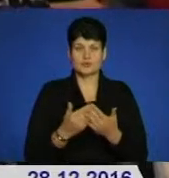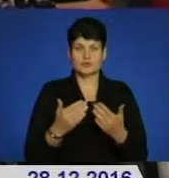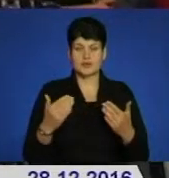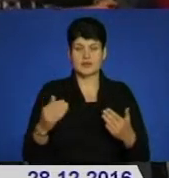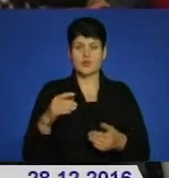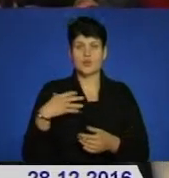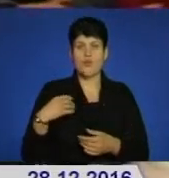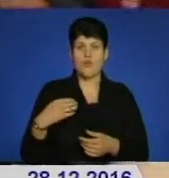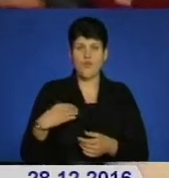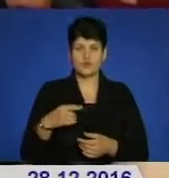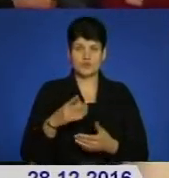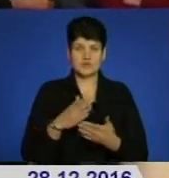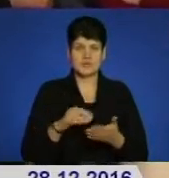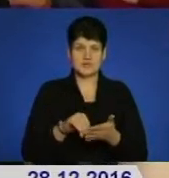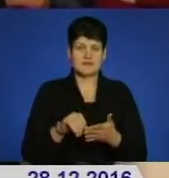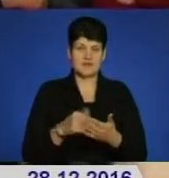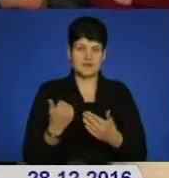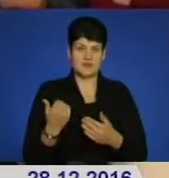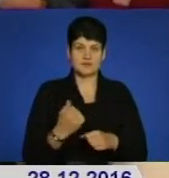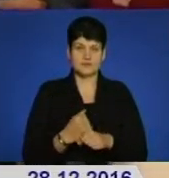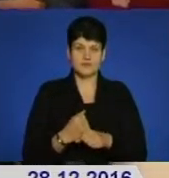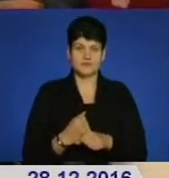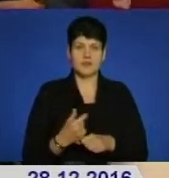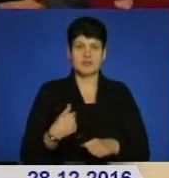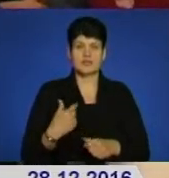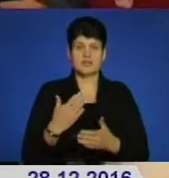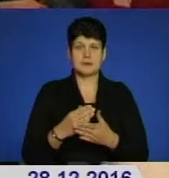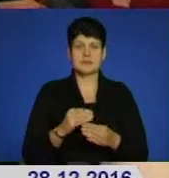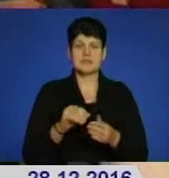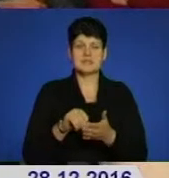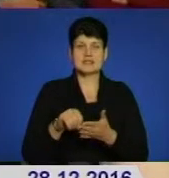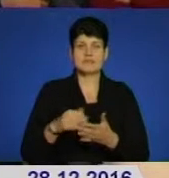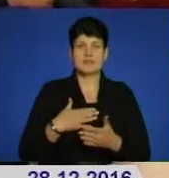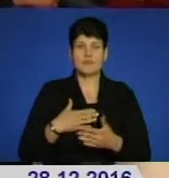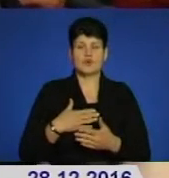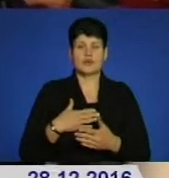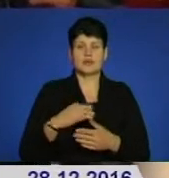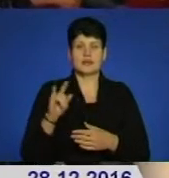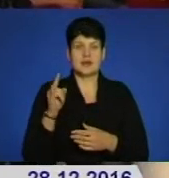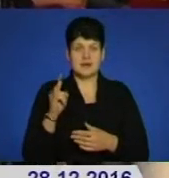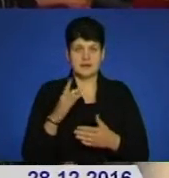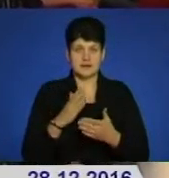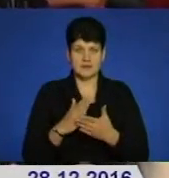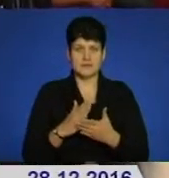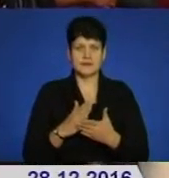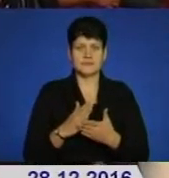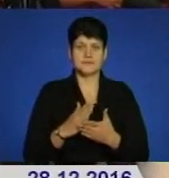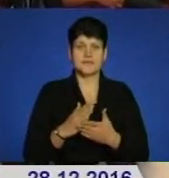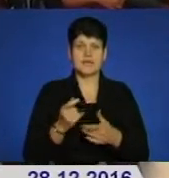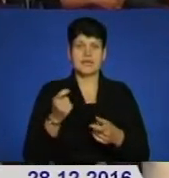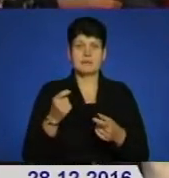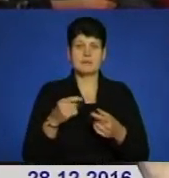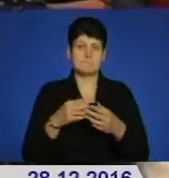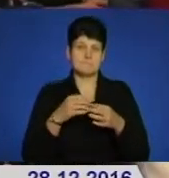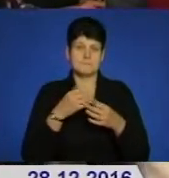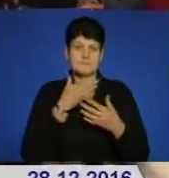є представлені якісь з ваших ляльок? Тут є представлені мої прикраси. Ляльок і лялька, і так є лялька. Ну,